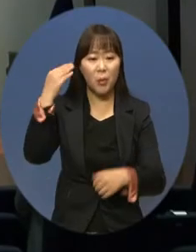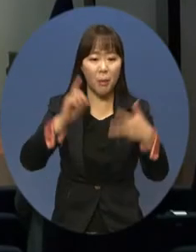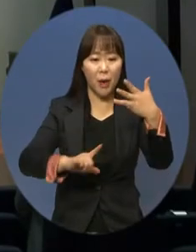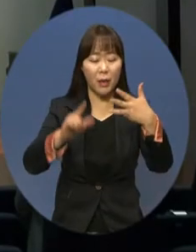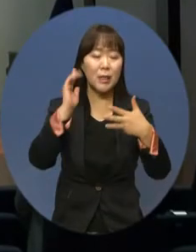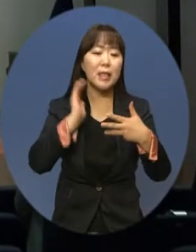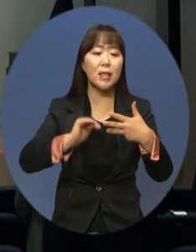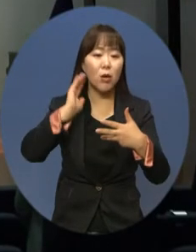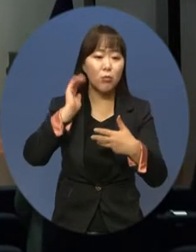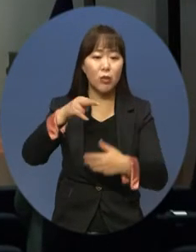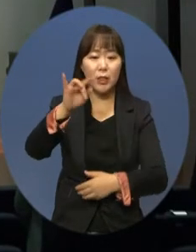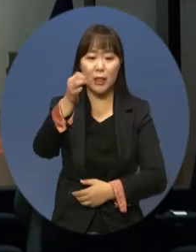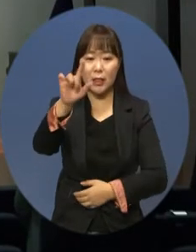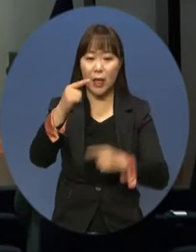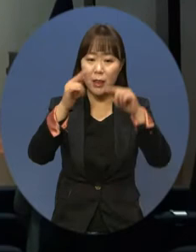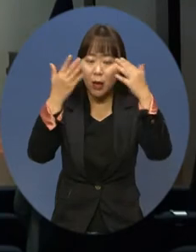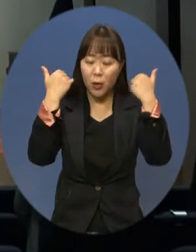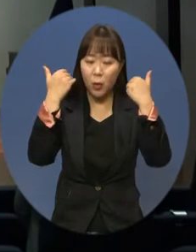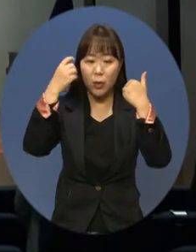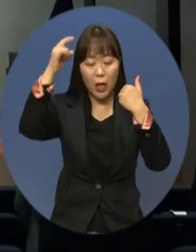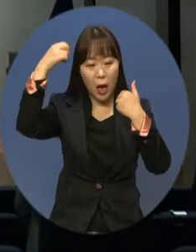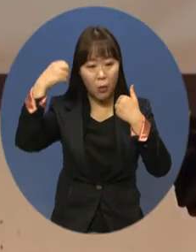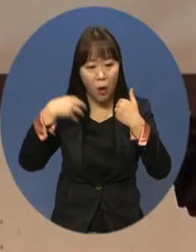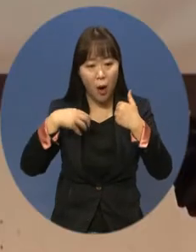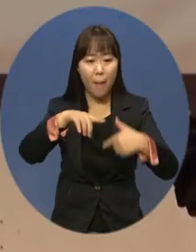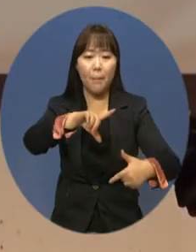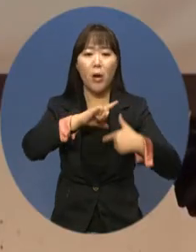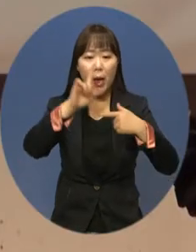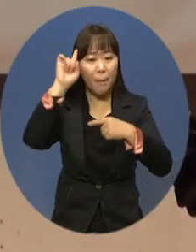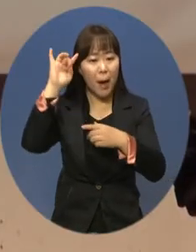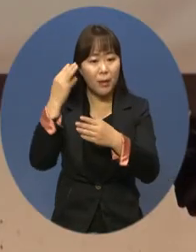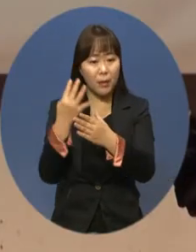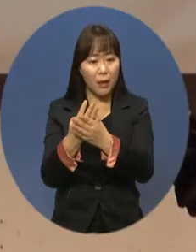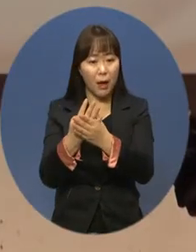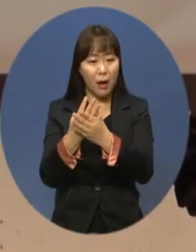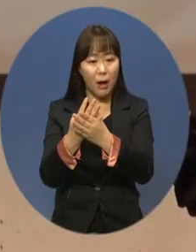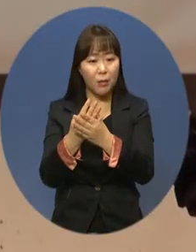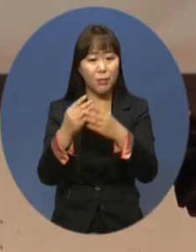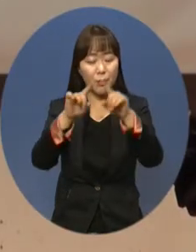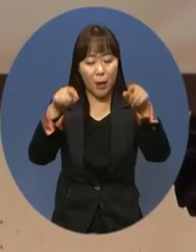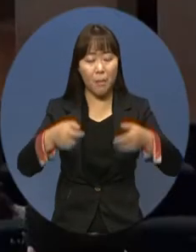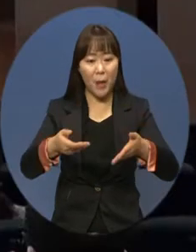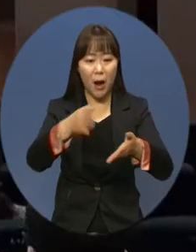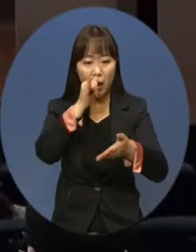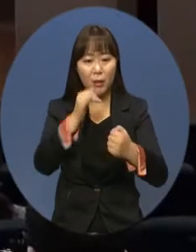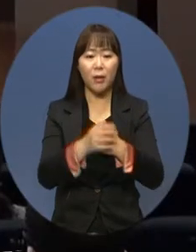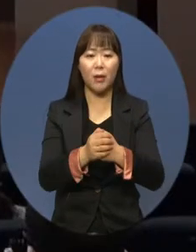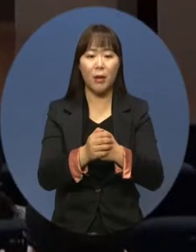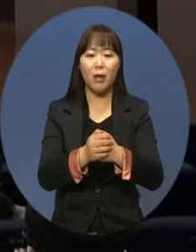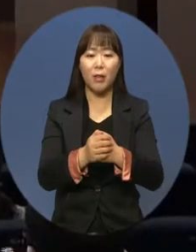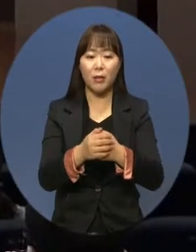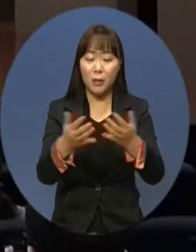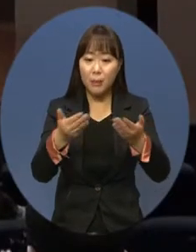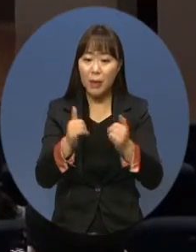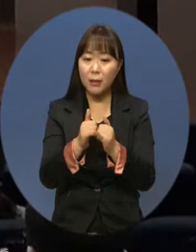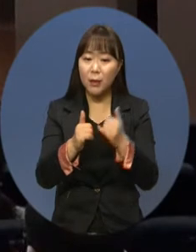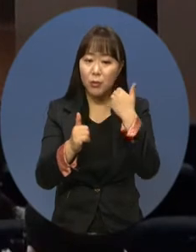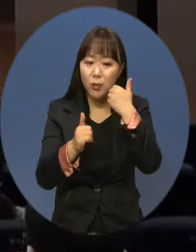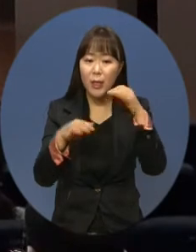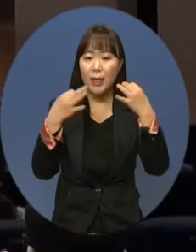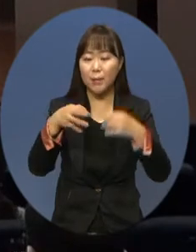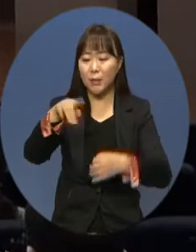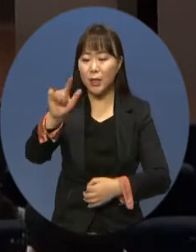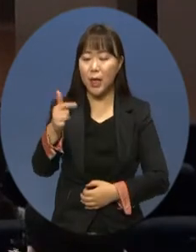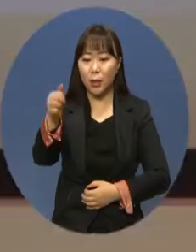의정부 신한 대학교 대학원 명예박사 학위 수여식이 있었습니다 명예 경영학박사 학위를 받은 김찬호